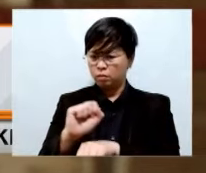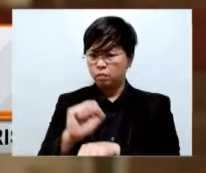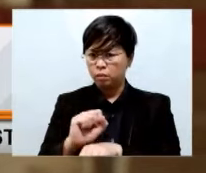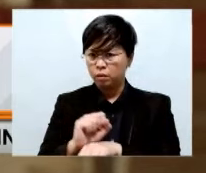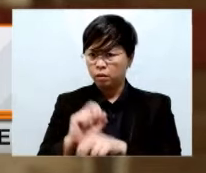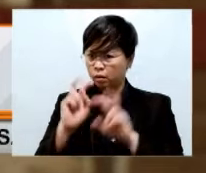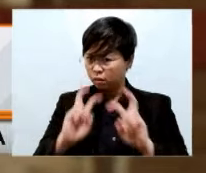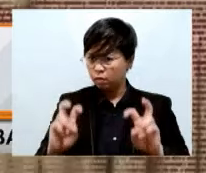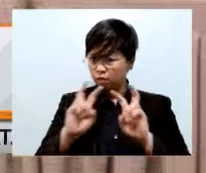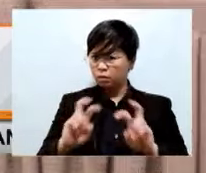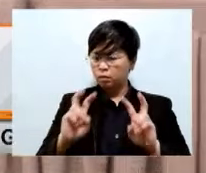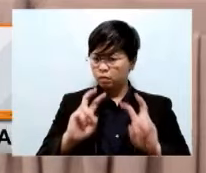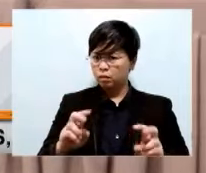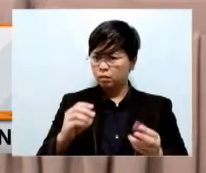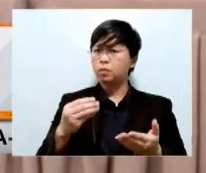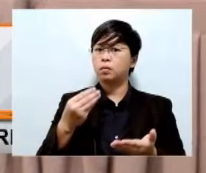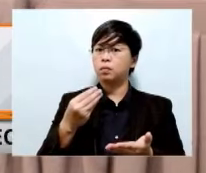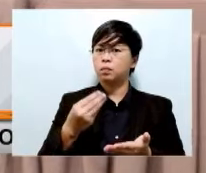taong bayan.